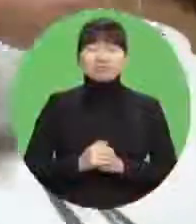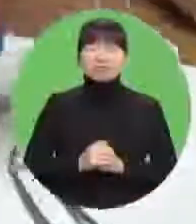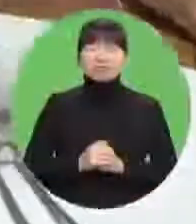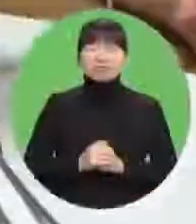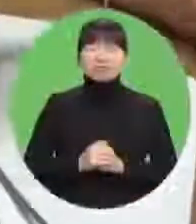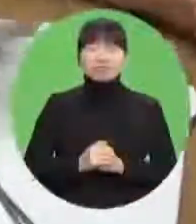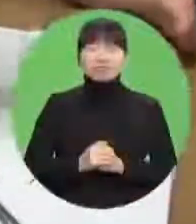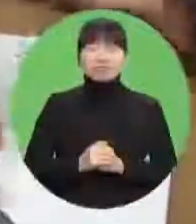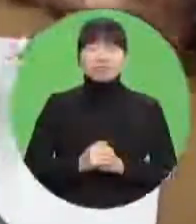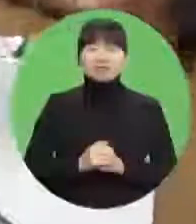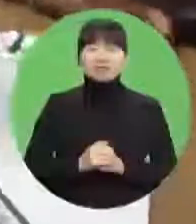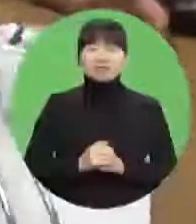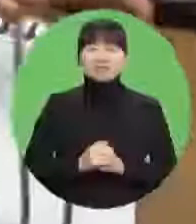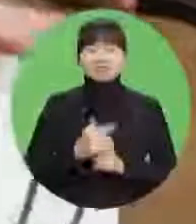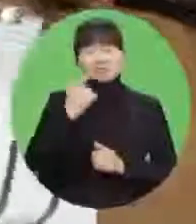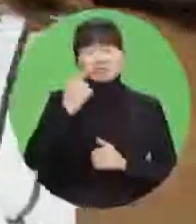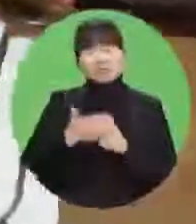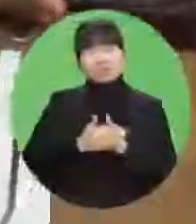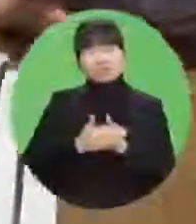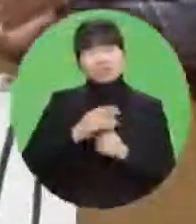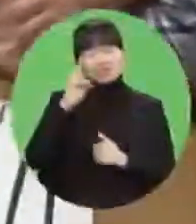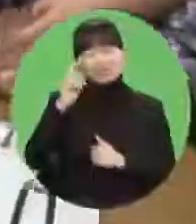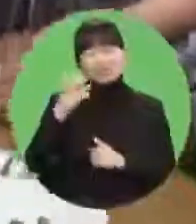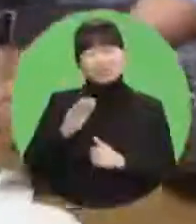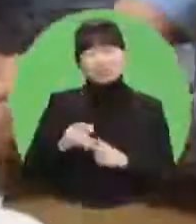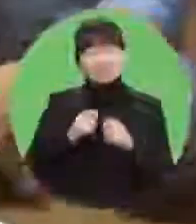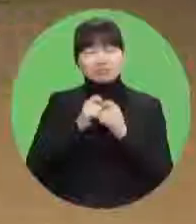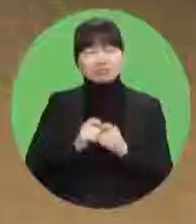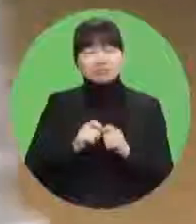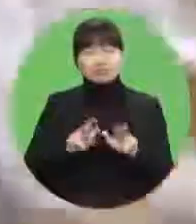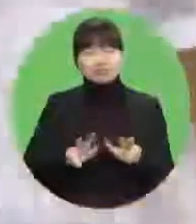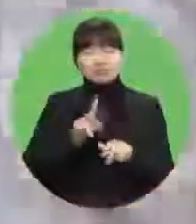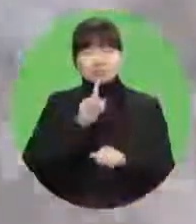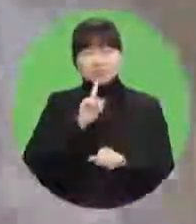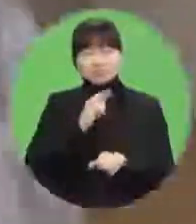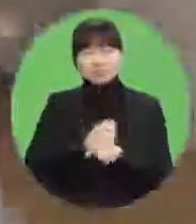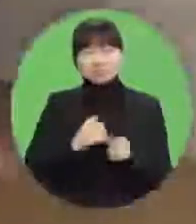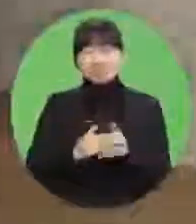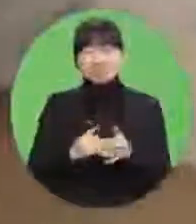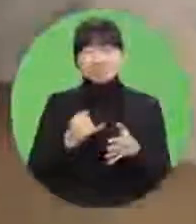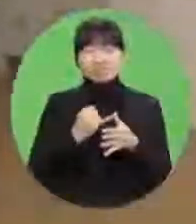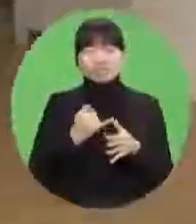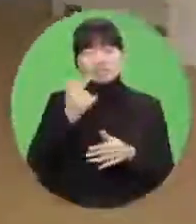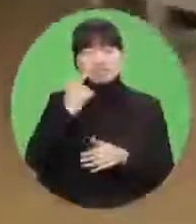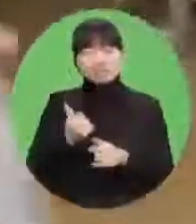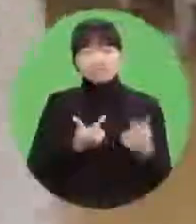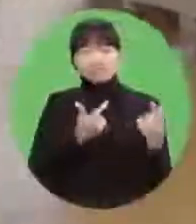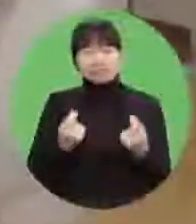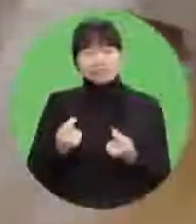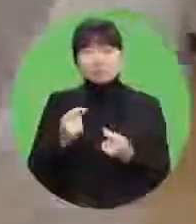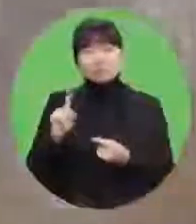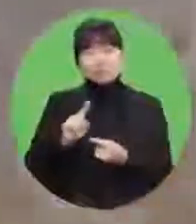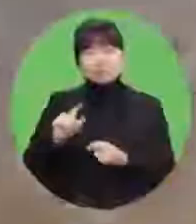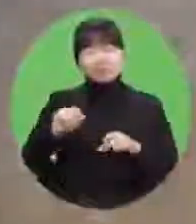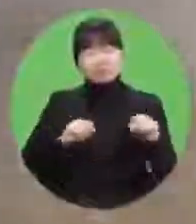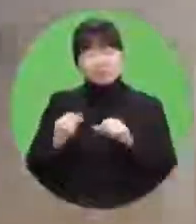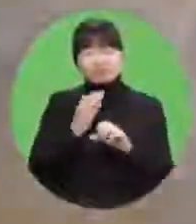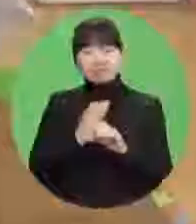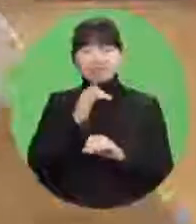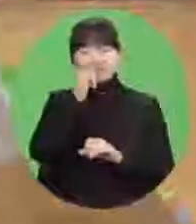아이고, 아빠가 잡아주셨으면 좋았을 텐데. 네, 근데 하여튼 어쨌건 구체적으로 이야기하셔서 지금 소비하고 아빠가 함께 지금 뭐 하고 있어요.